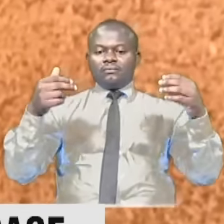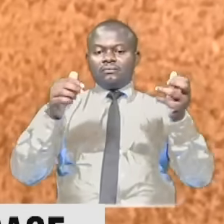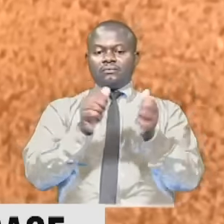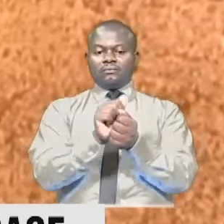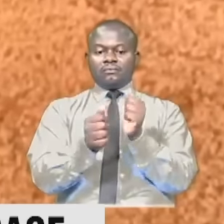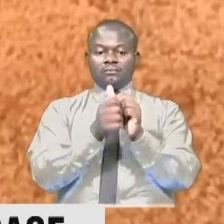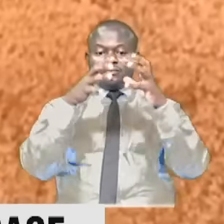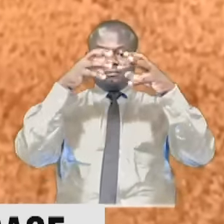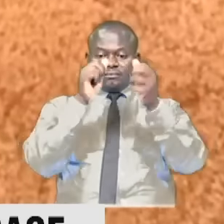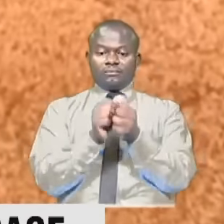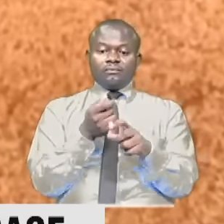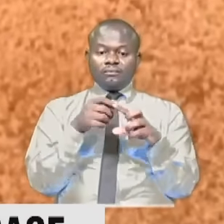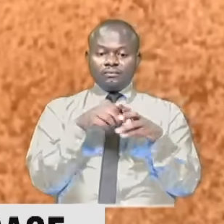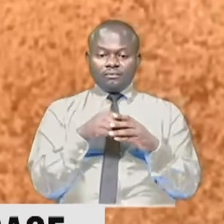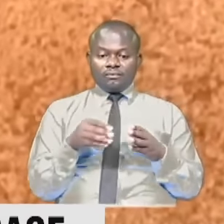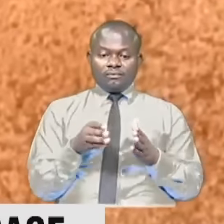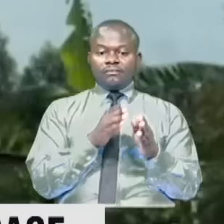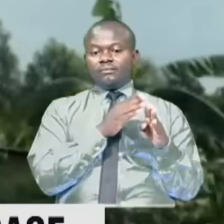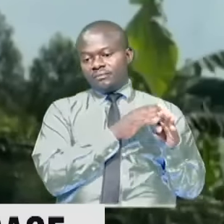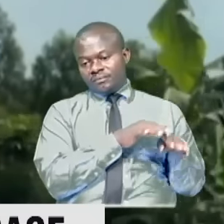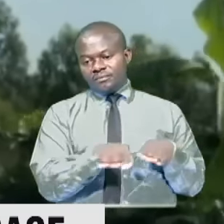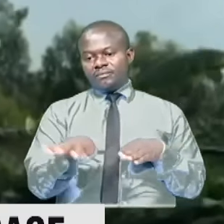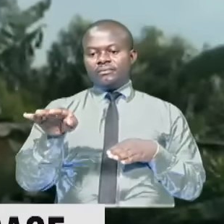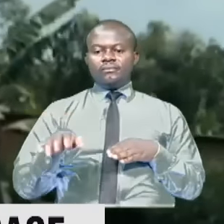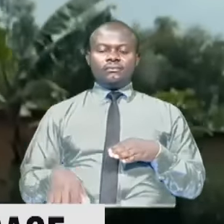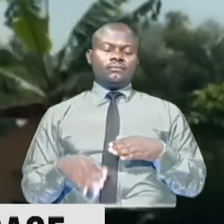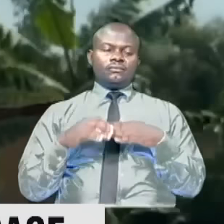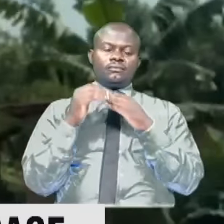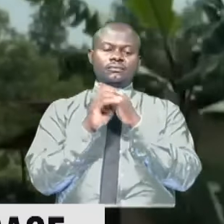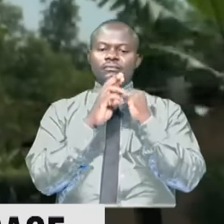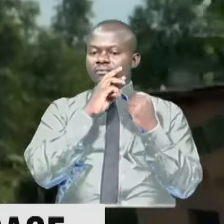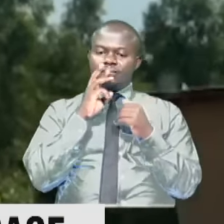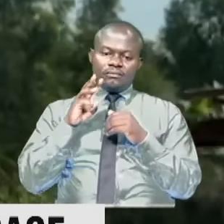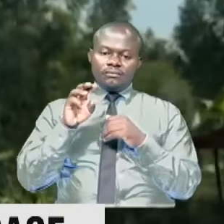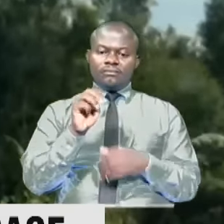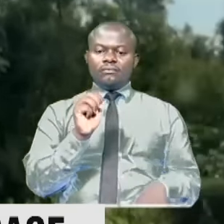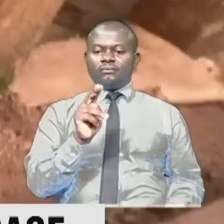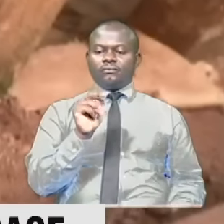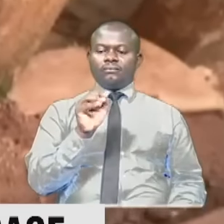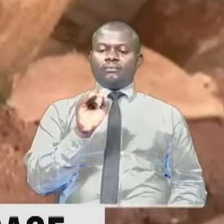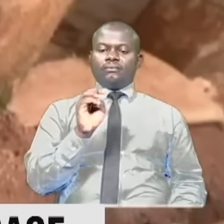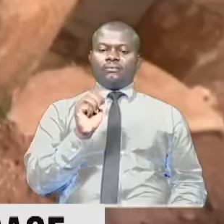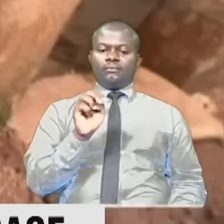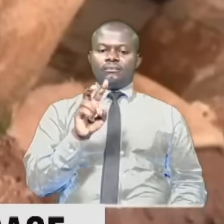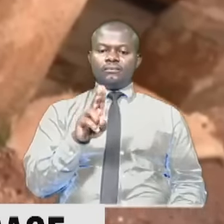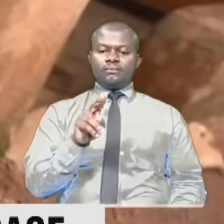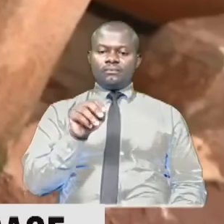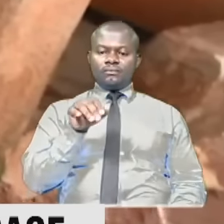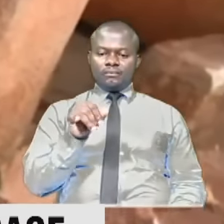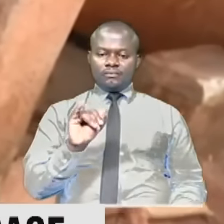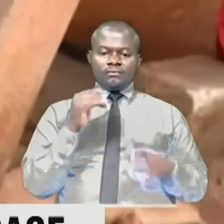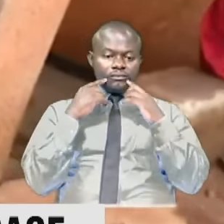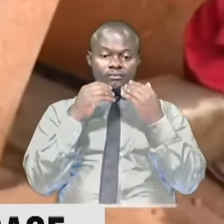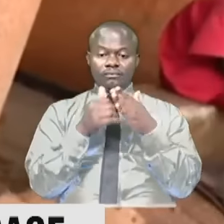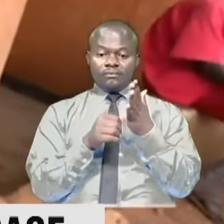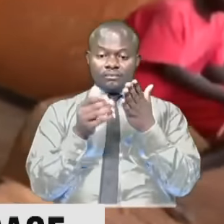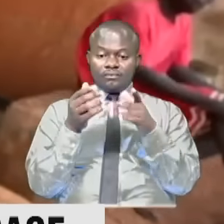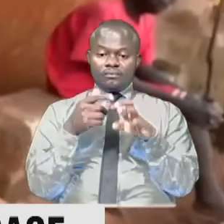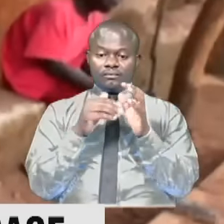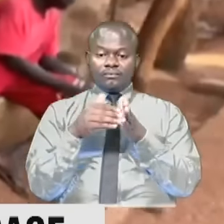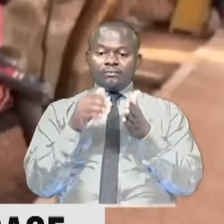he? Haravana mu muhanda ukaza gutya. Umuyobozi w'akarere ka Rwamagana Mbonye Muvunyira Jabu avuga ko iki kibazo gihari ariko ngo